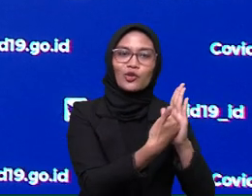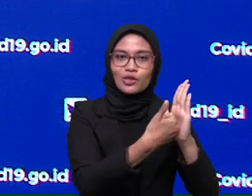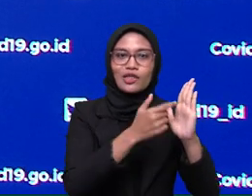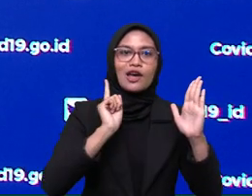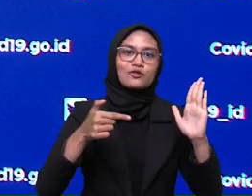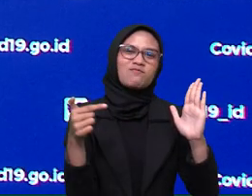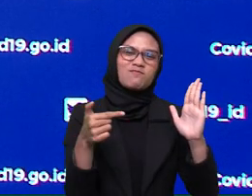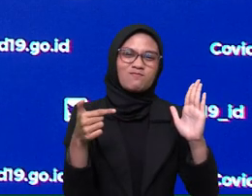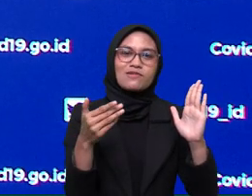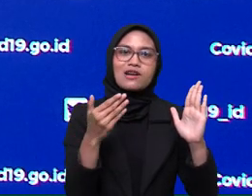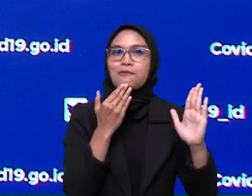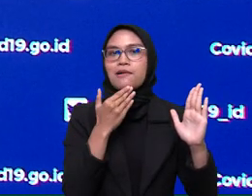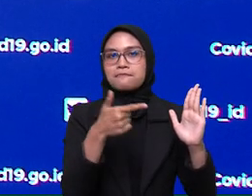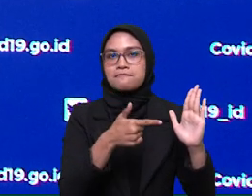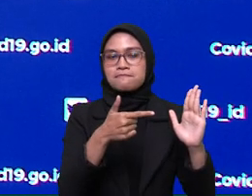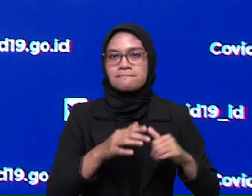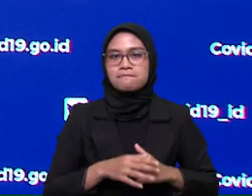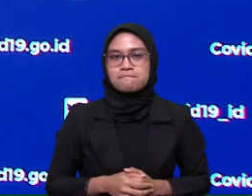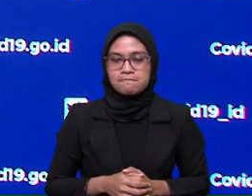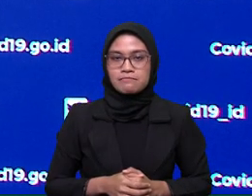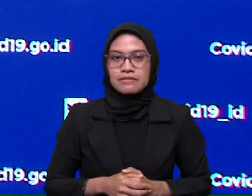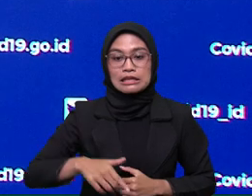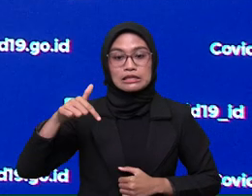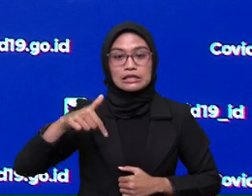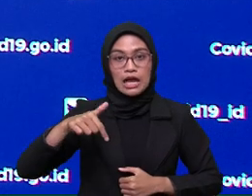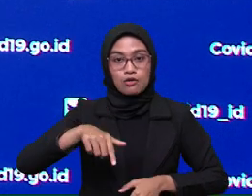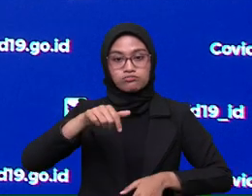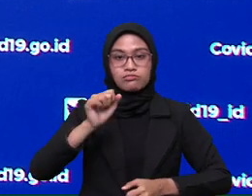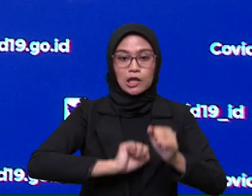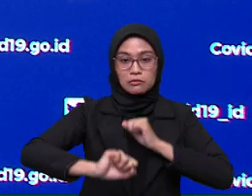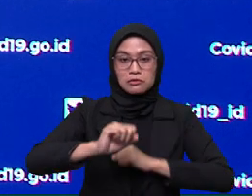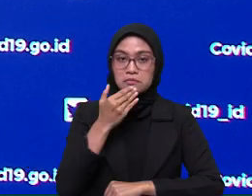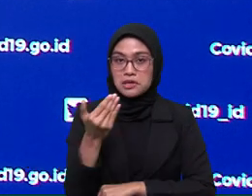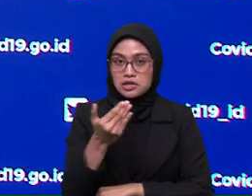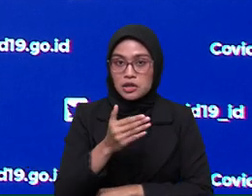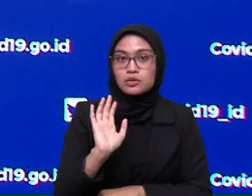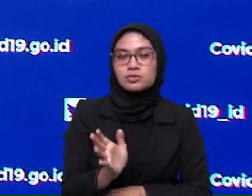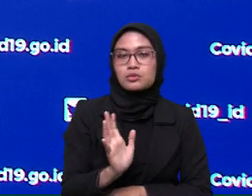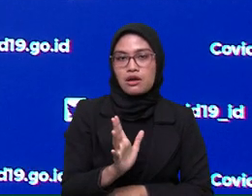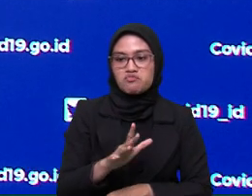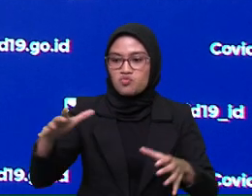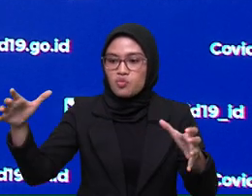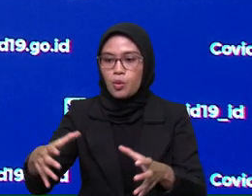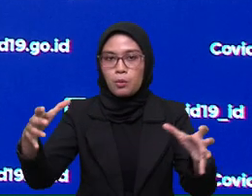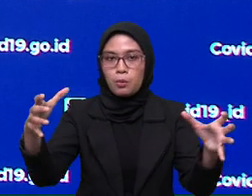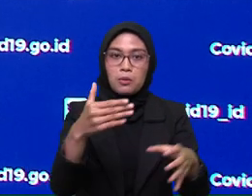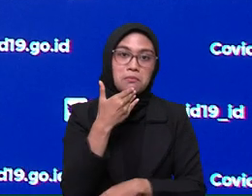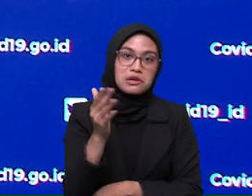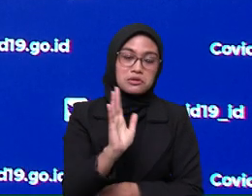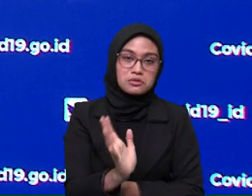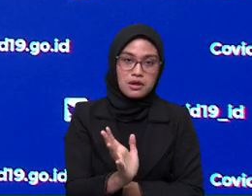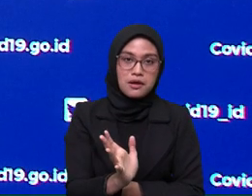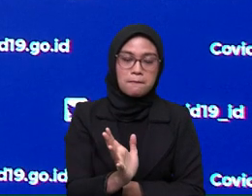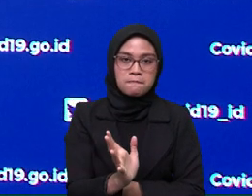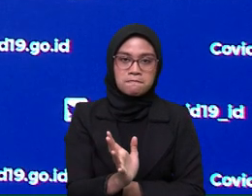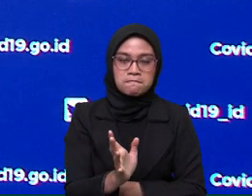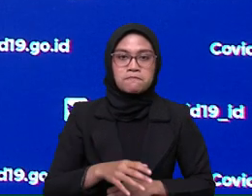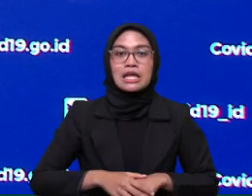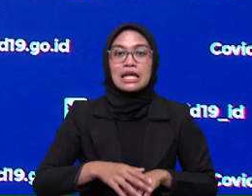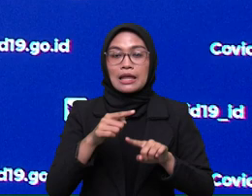karena pada dasarnya mobilitas yang tinggi dan kembali normalnya aktivitas masyarakat tidak akan menyebabkan kenaikan